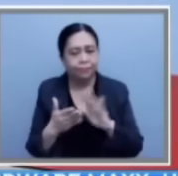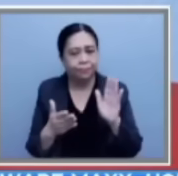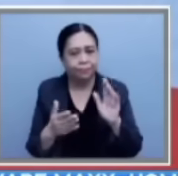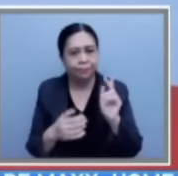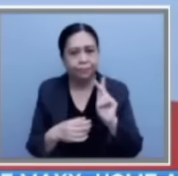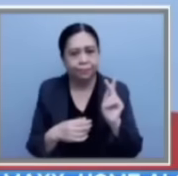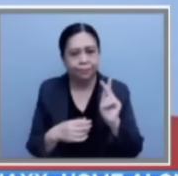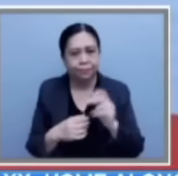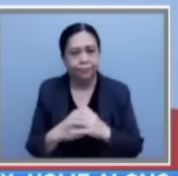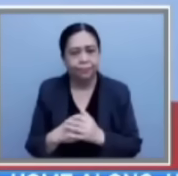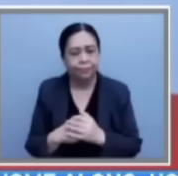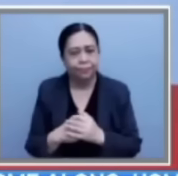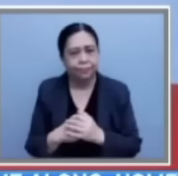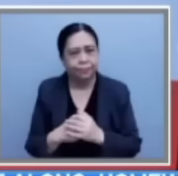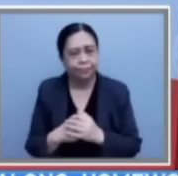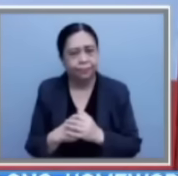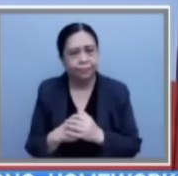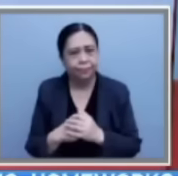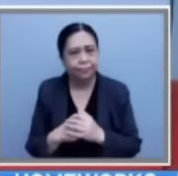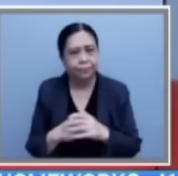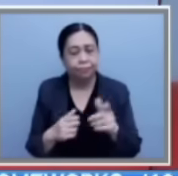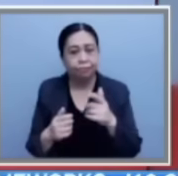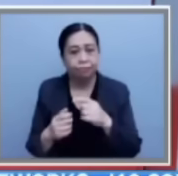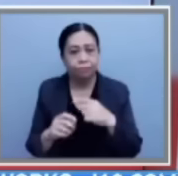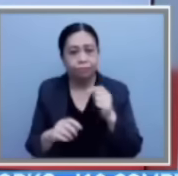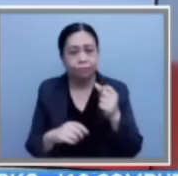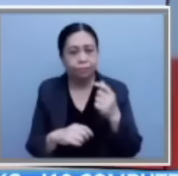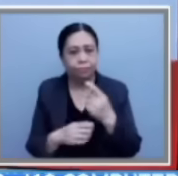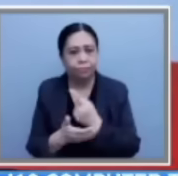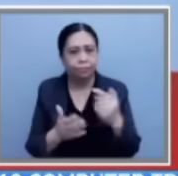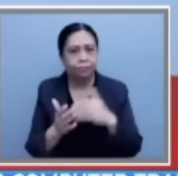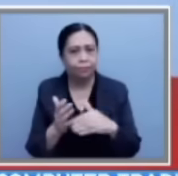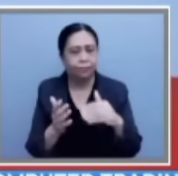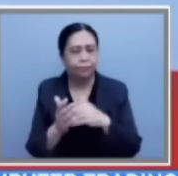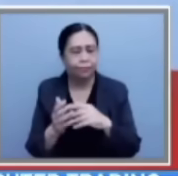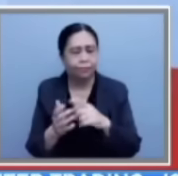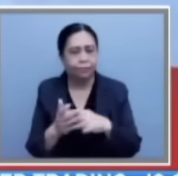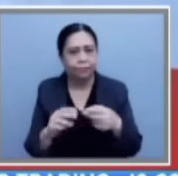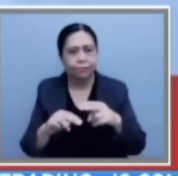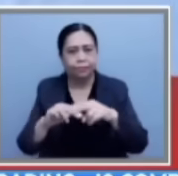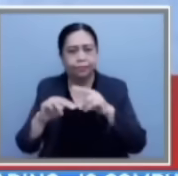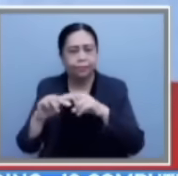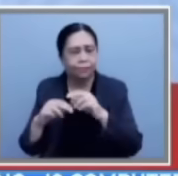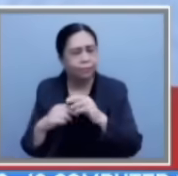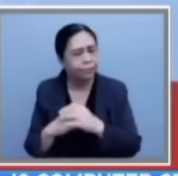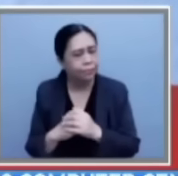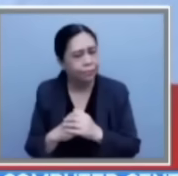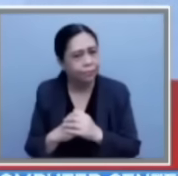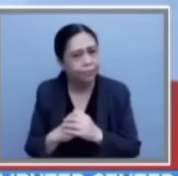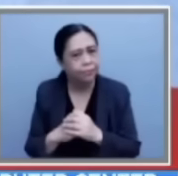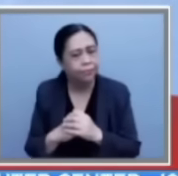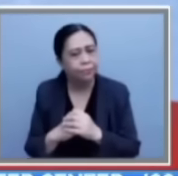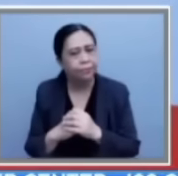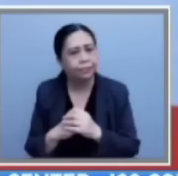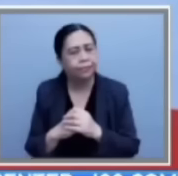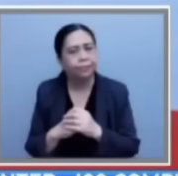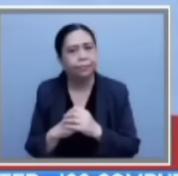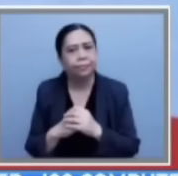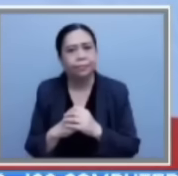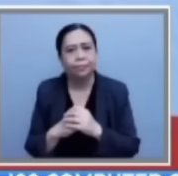ito na mga kabalitang pang 10amp Linggo ng sunod-sunod na pagtaas sa diesel at kerosine at pang siam naman sa